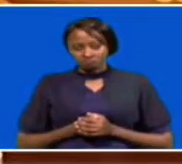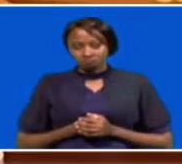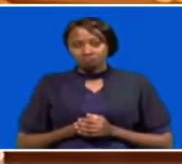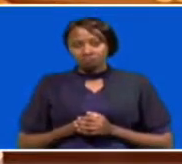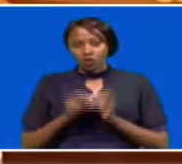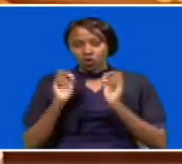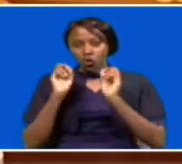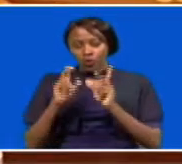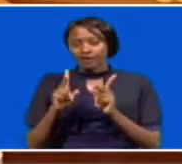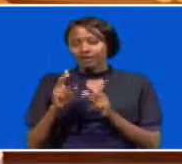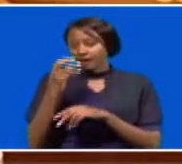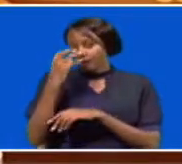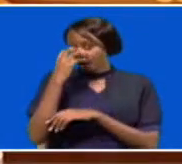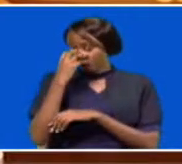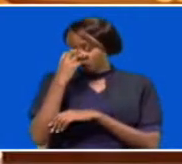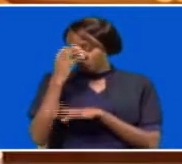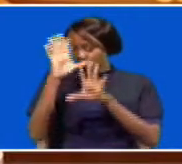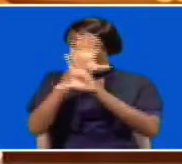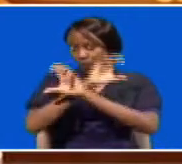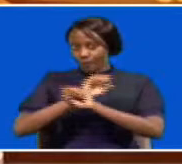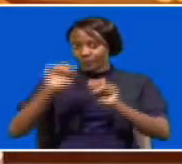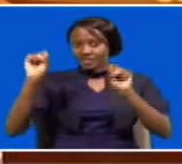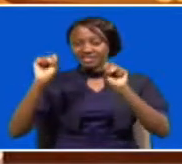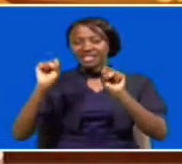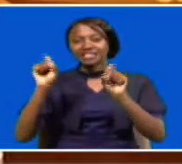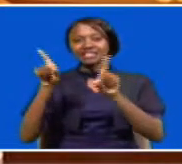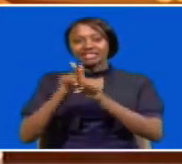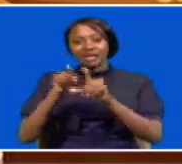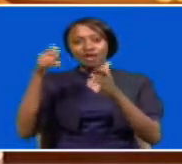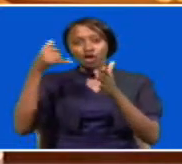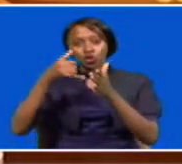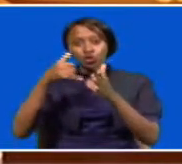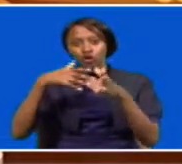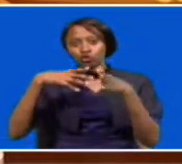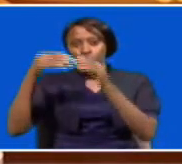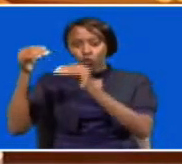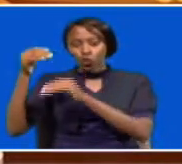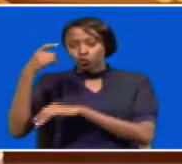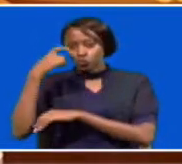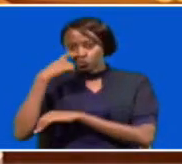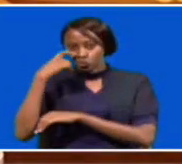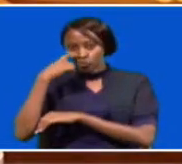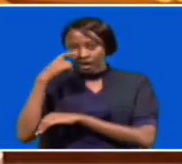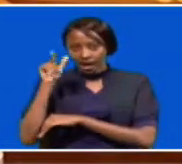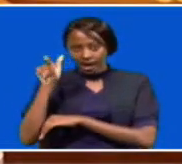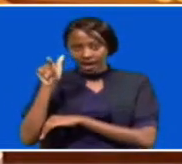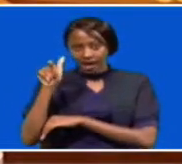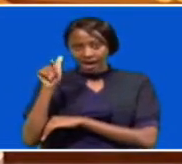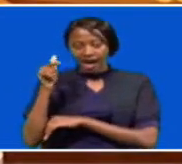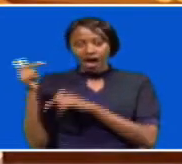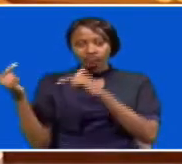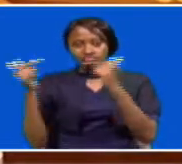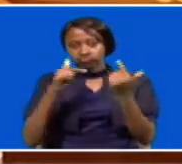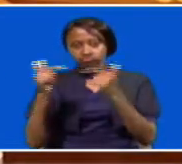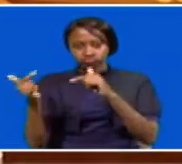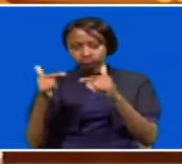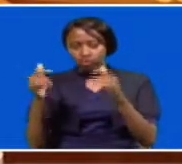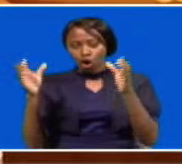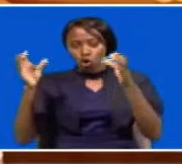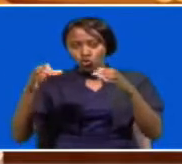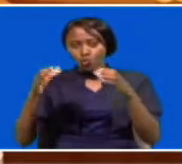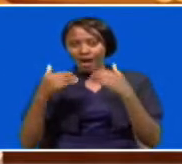Na Rais William Ruto ni miongoni mwa marais wanaotarajiwa nchini Sudan kutatua mzozo kati ya makundi mawili yanayokabiliana kwenye